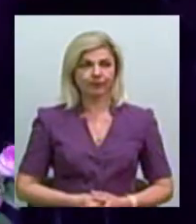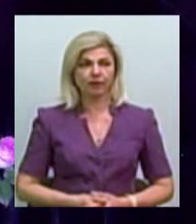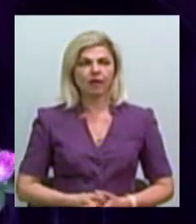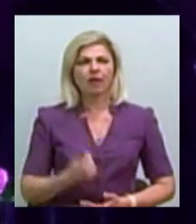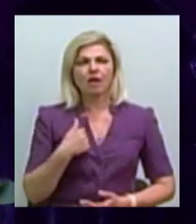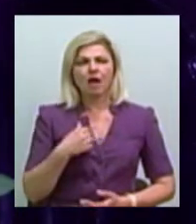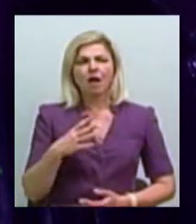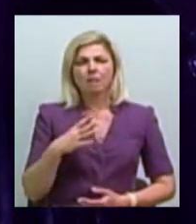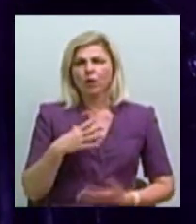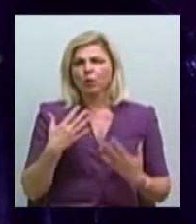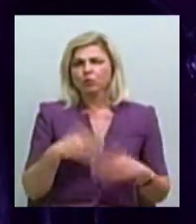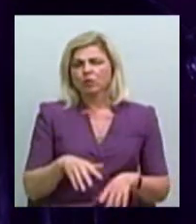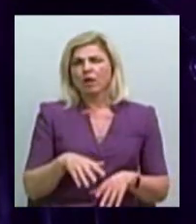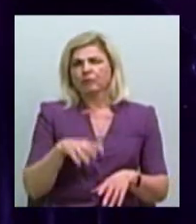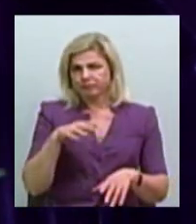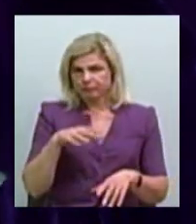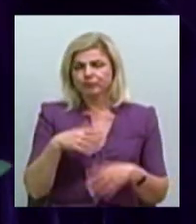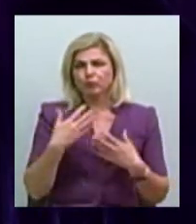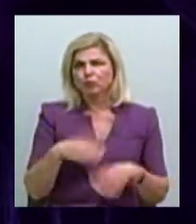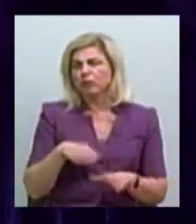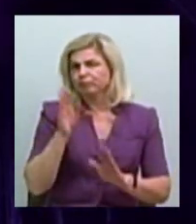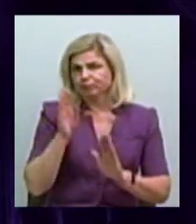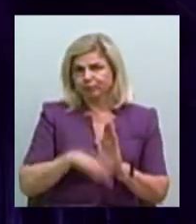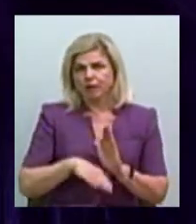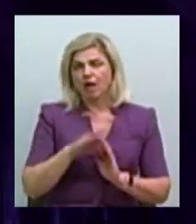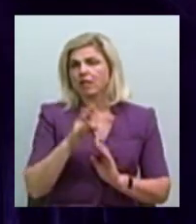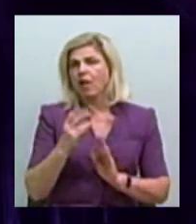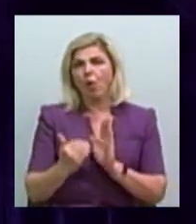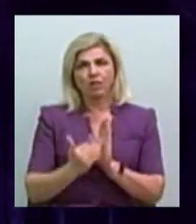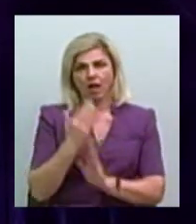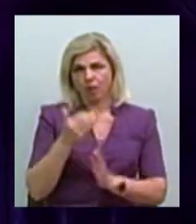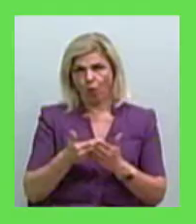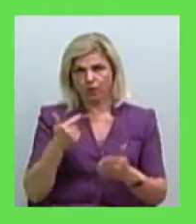на гибель. Она реально не отказалась от меня. Спасибо, мама.